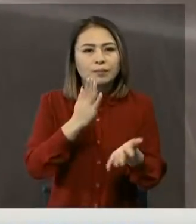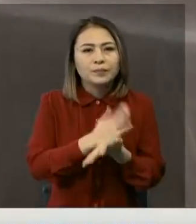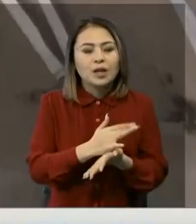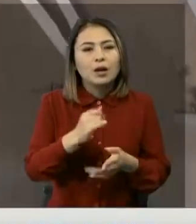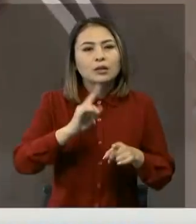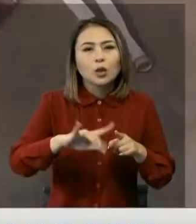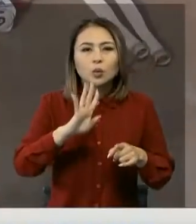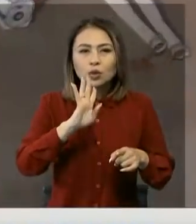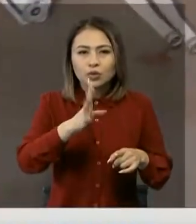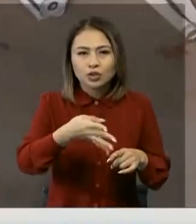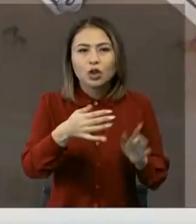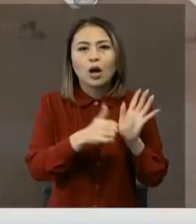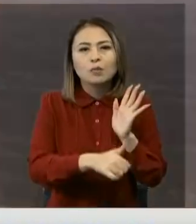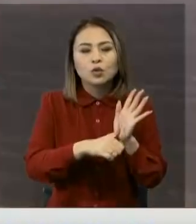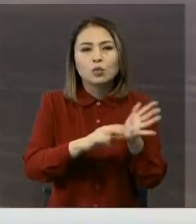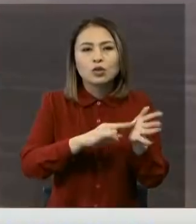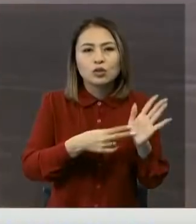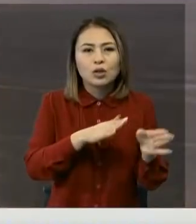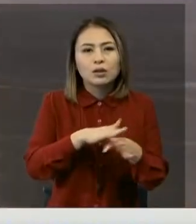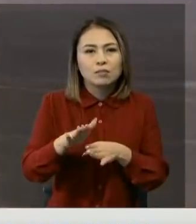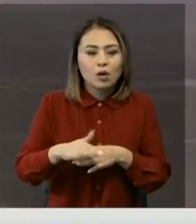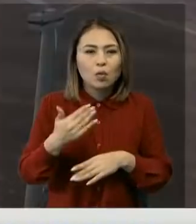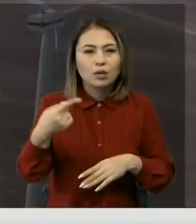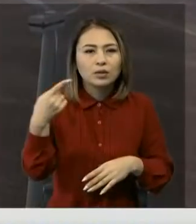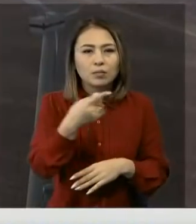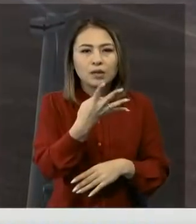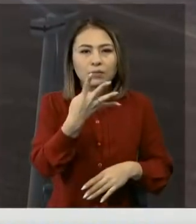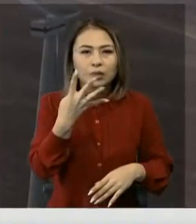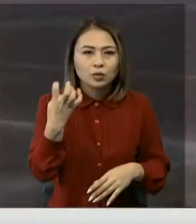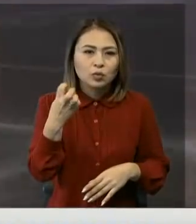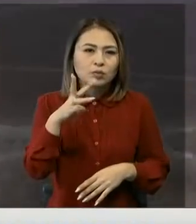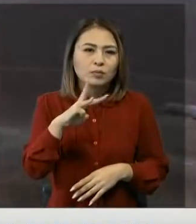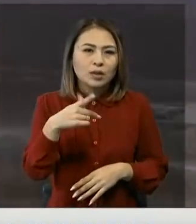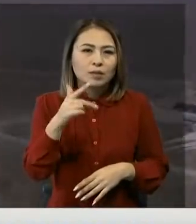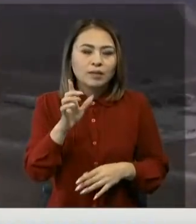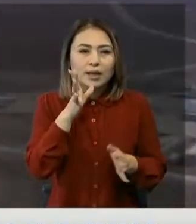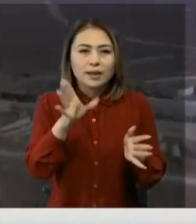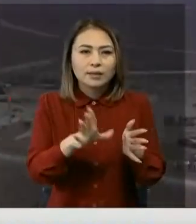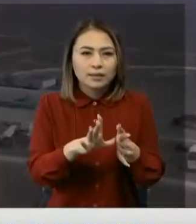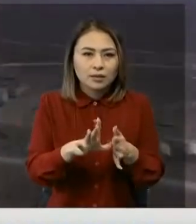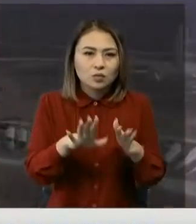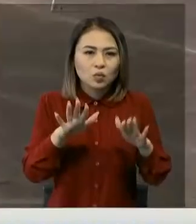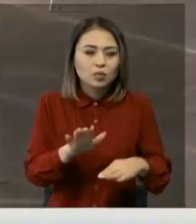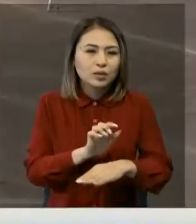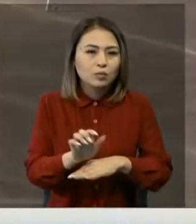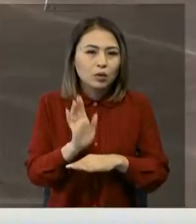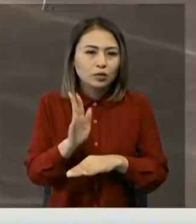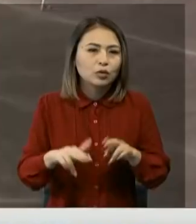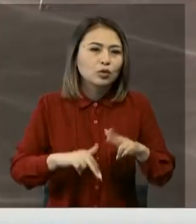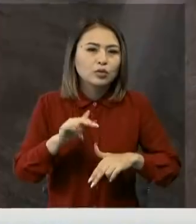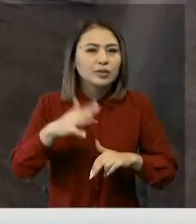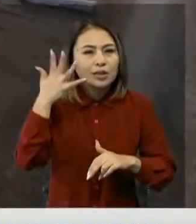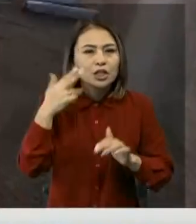бар. Алдағы 4 жылдың ішінде 60 жоба жүзеге асырылмақ. Олар 1400 мегаватт электр энергиясын өндіретін